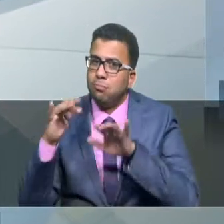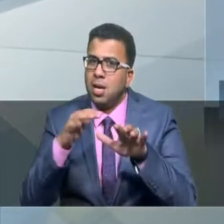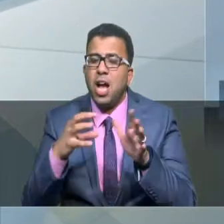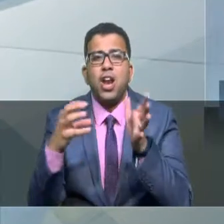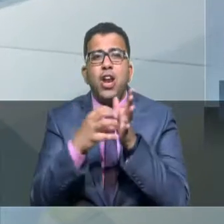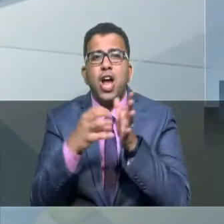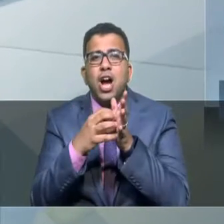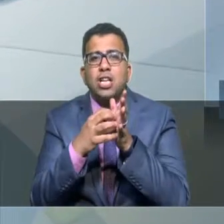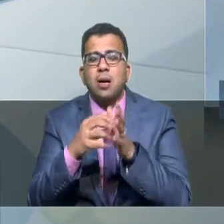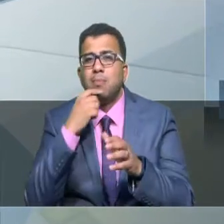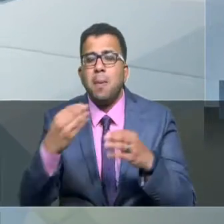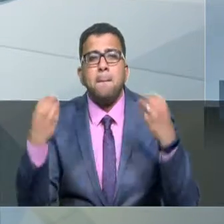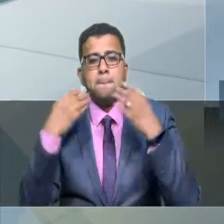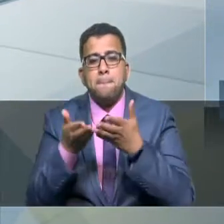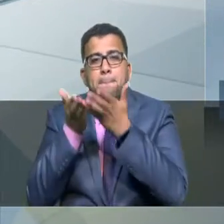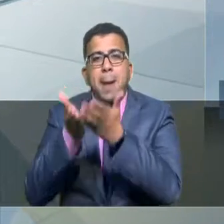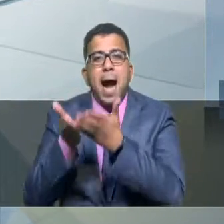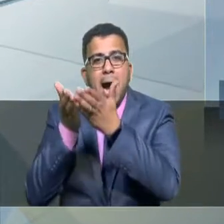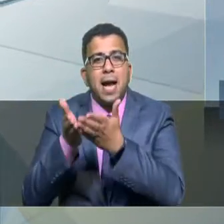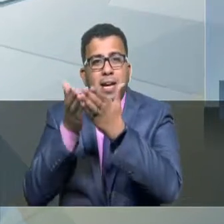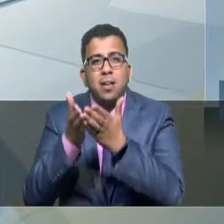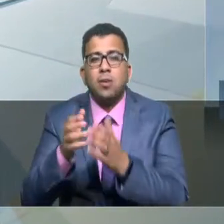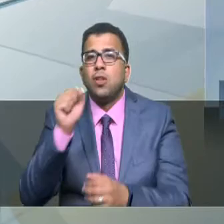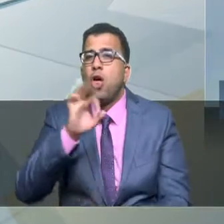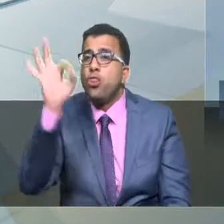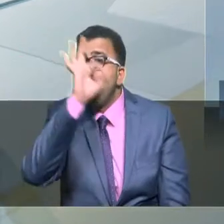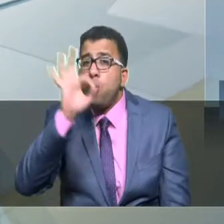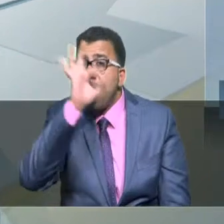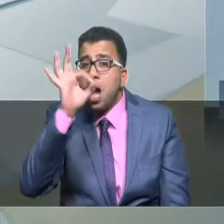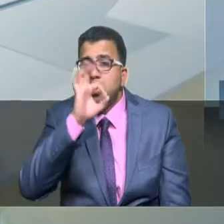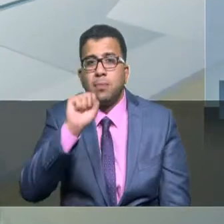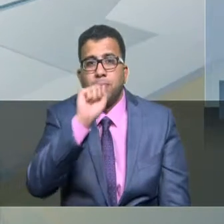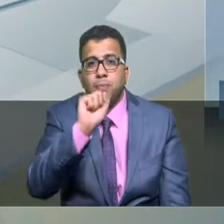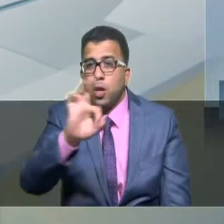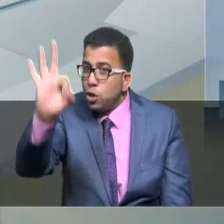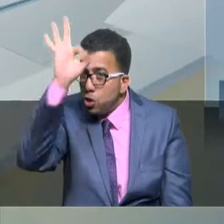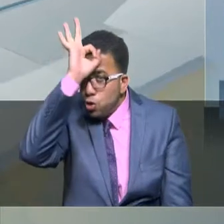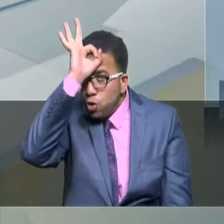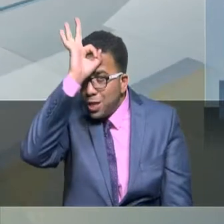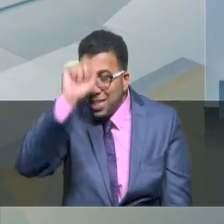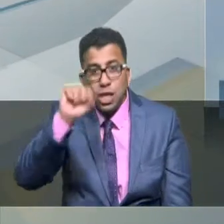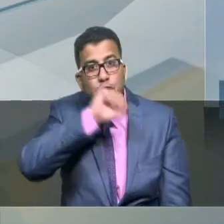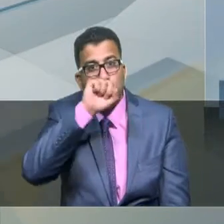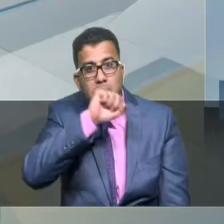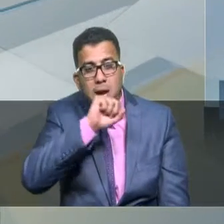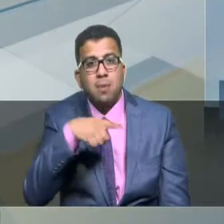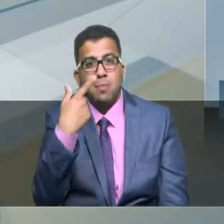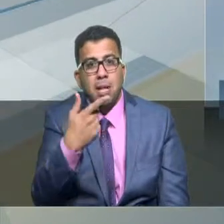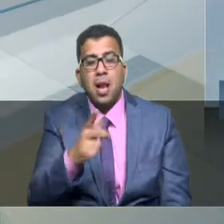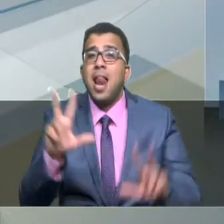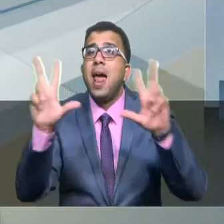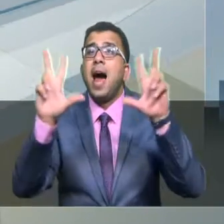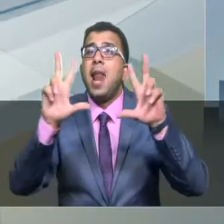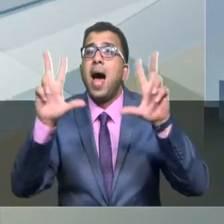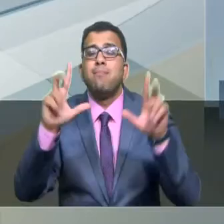نادي الشارقة الدولي للرياضات البحرية، ومعهد الشارقة للتراث والقيادة العامة لشرطة الشارقة، ومؤسسة الشارقة أيضا